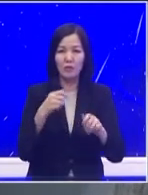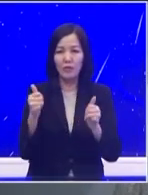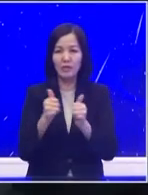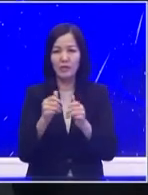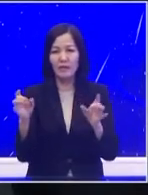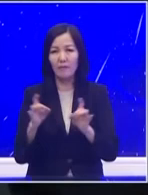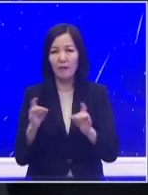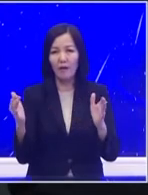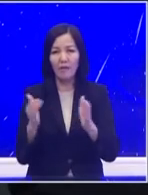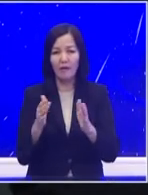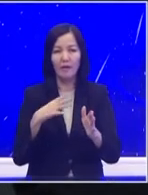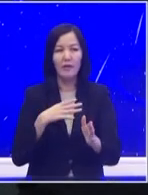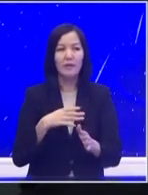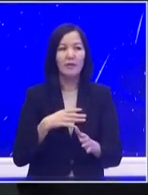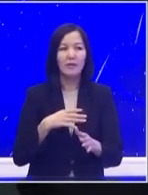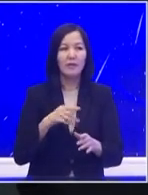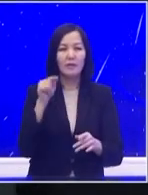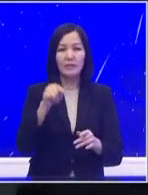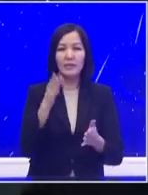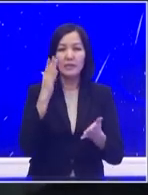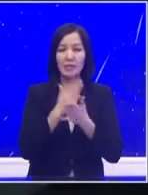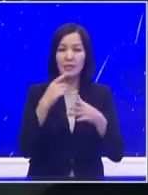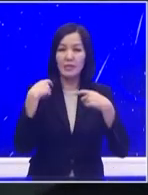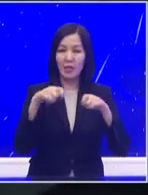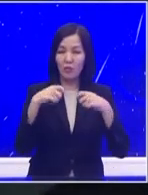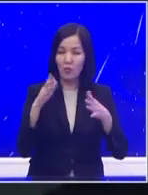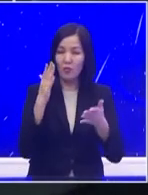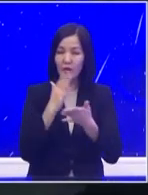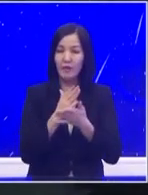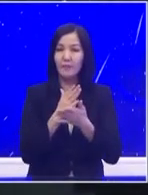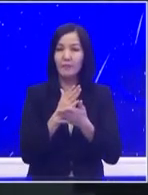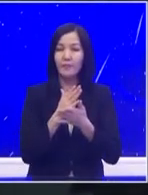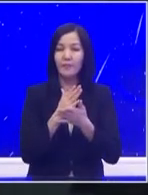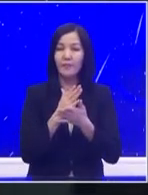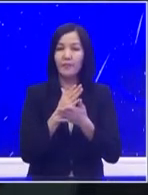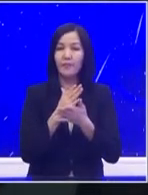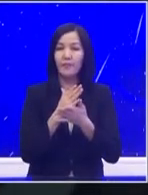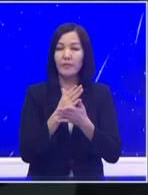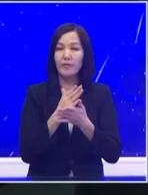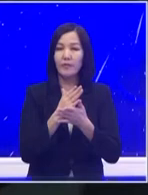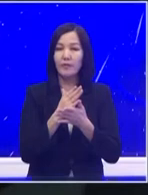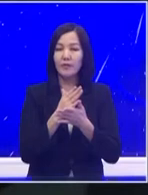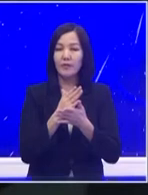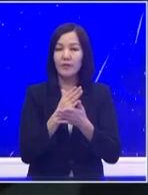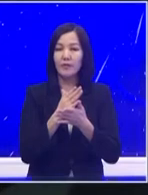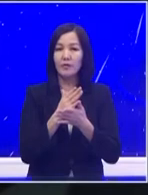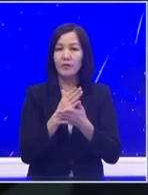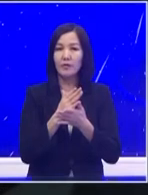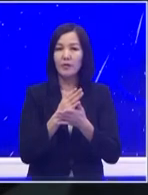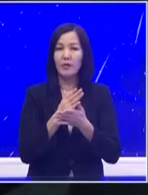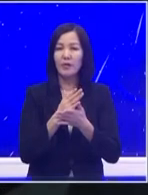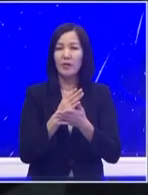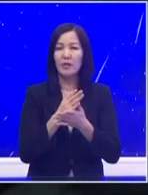кафе. Здесь происходит торговля, реализация и изготовление в неустановленных местах именно